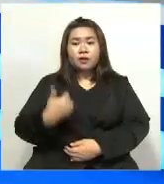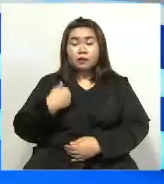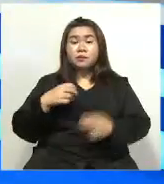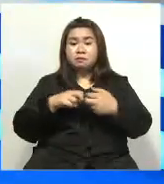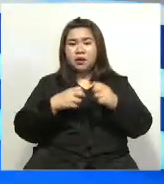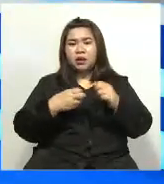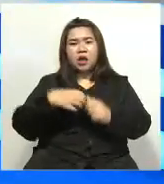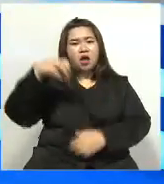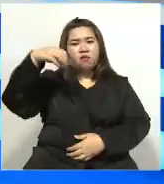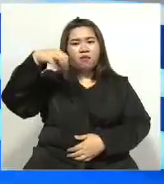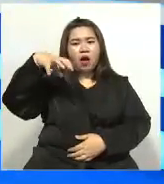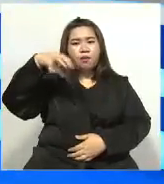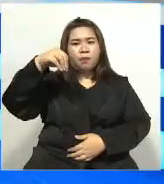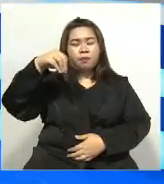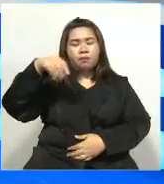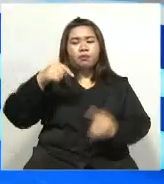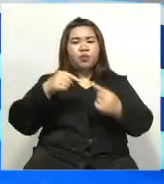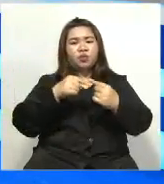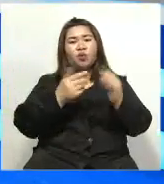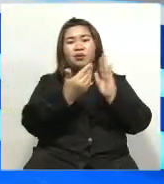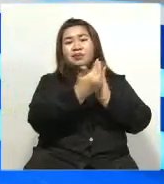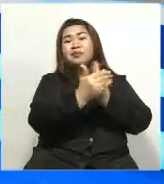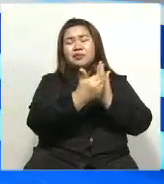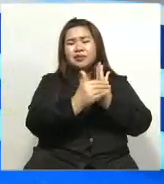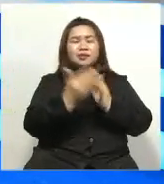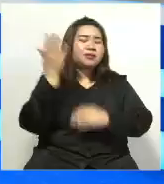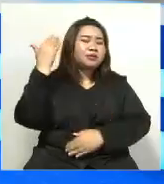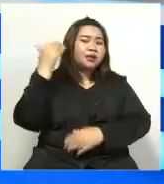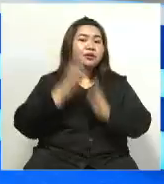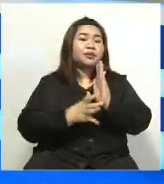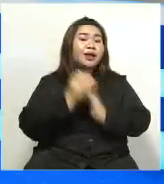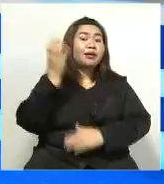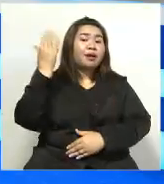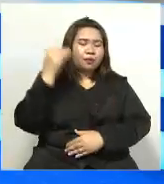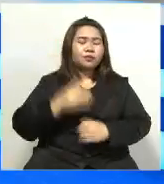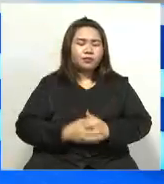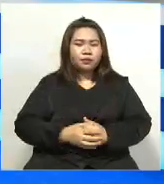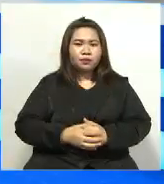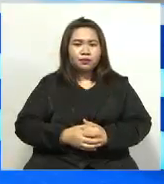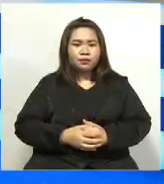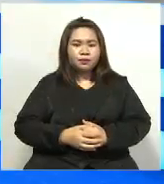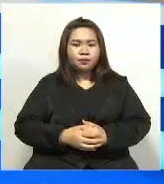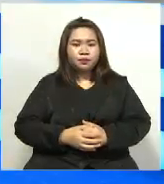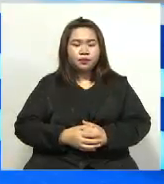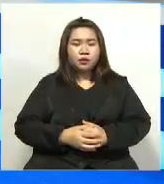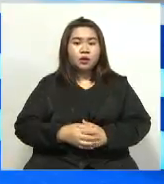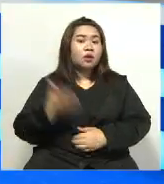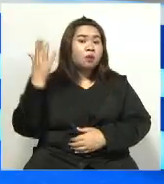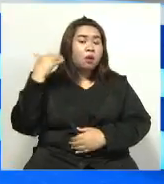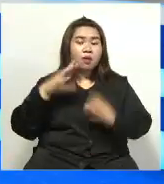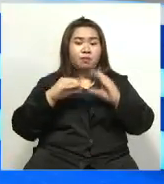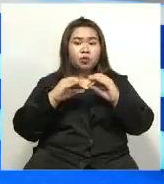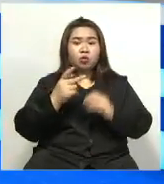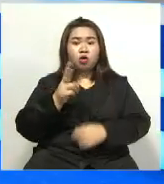ส่วนปัญหาไฟฟ้าดับนะครับที่เกิดขึ้นที่ภาคตะวันออกเฉียงเหนือเมื่อช่วงสัปดาห์ที่ผ่านมานะครับเมื่อวานนี้ในที่ประชุมคณะรัฐม